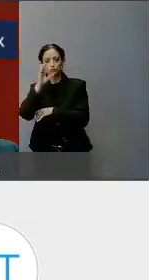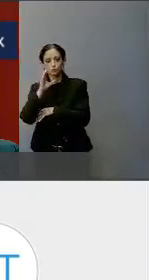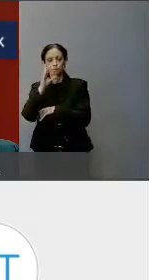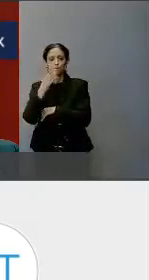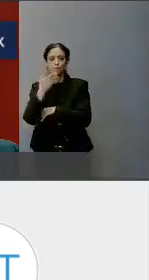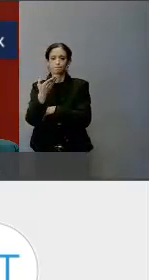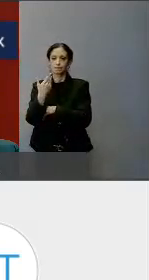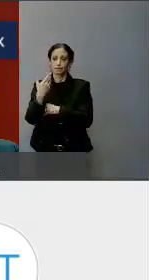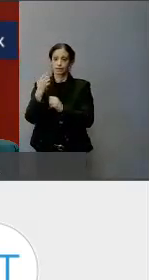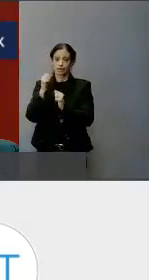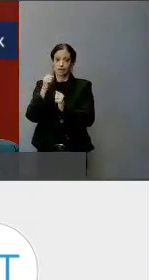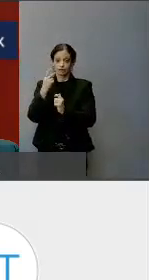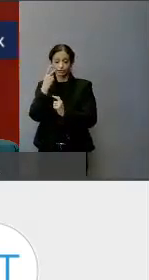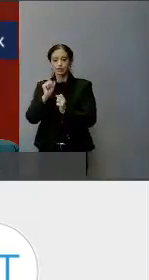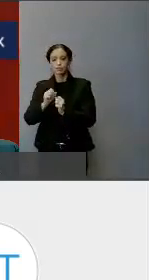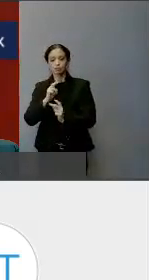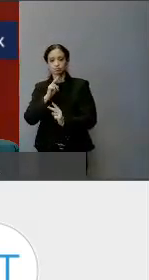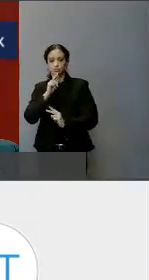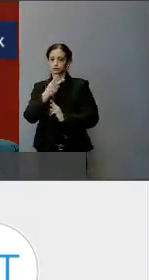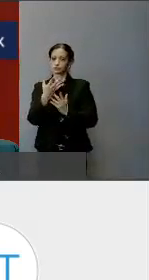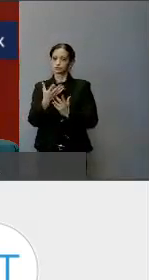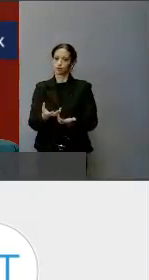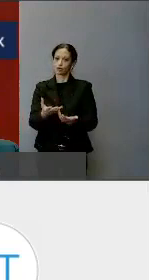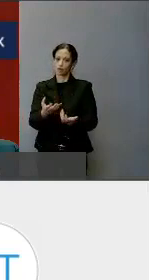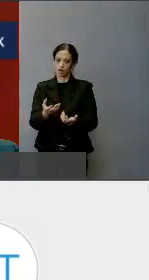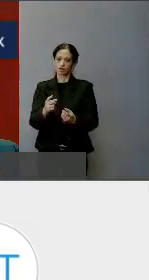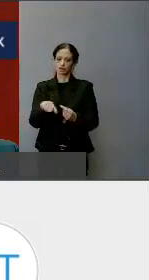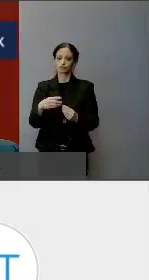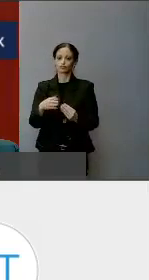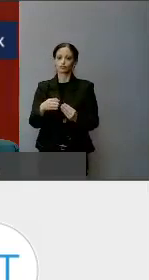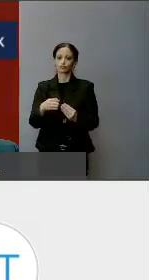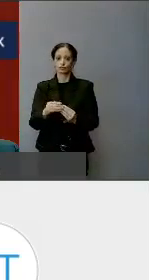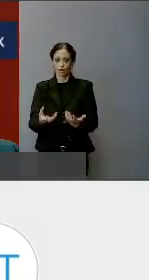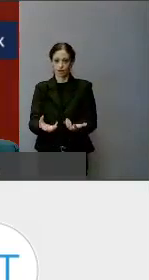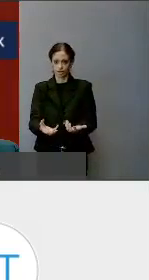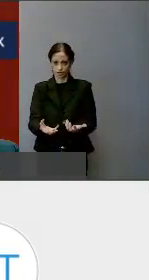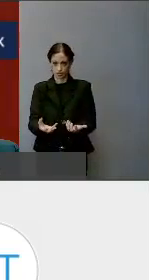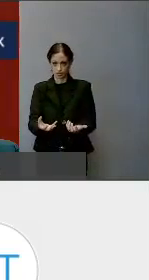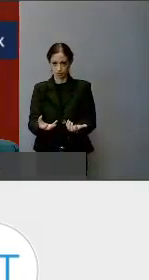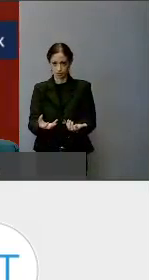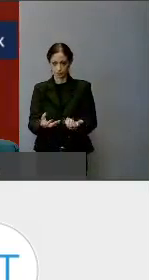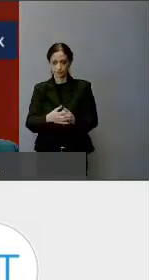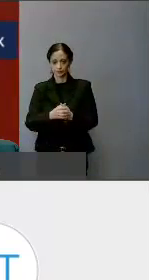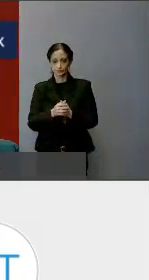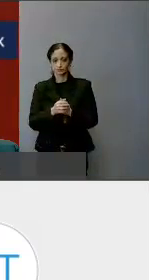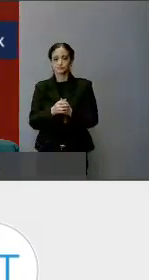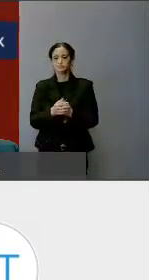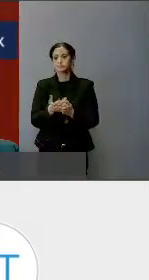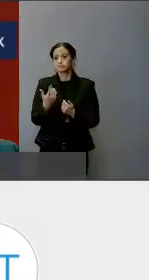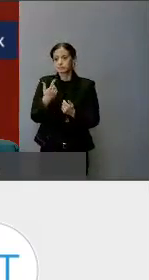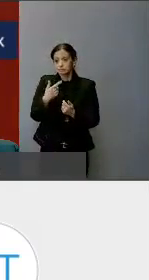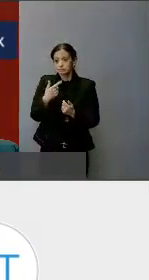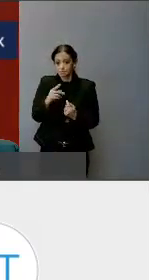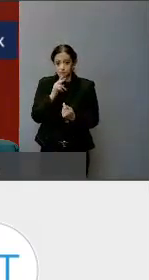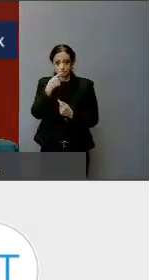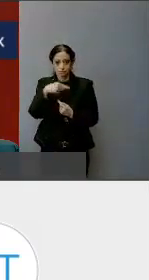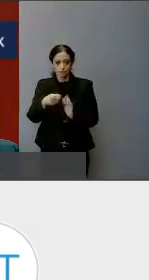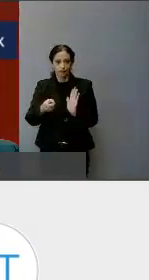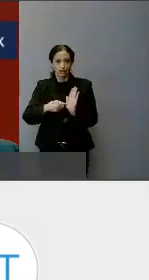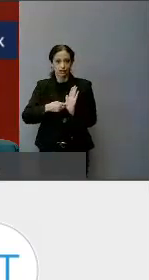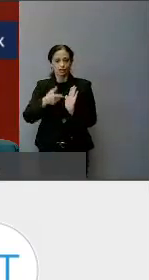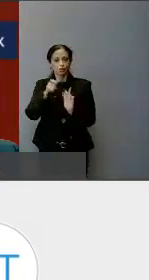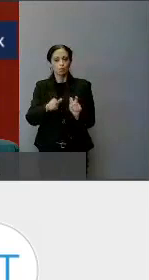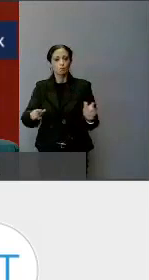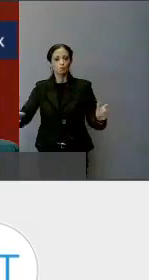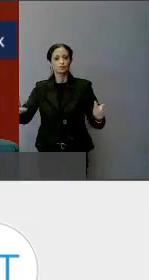una risposta concreta ad una diciamo ad un diritto che di barche le persone